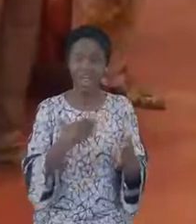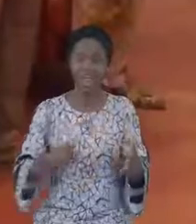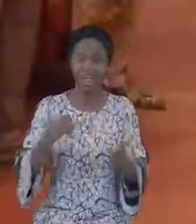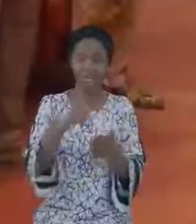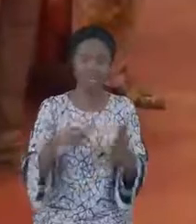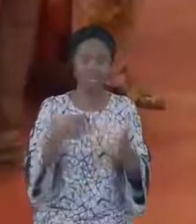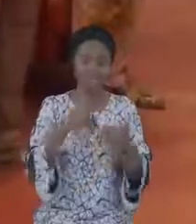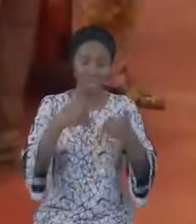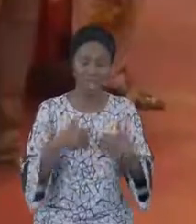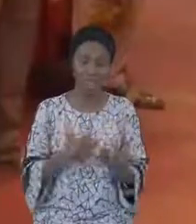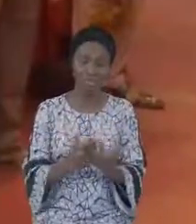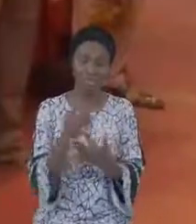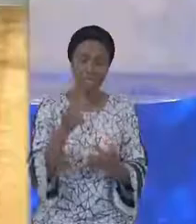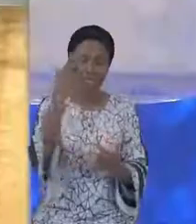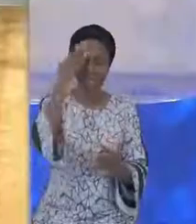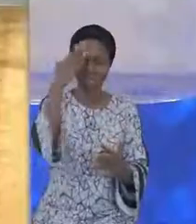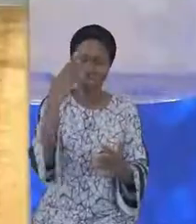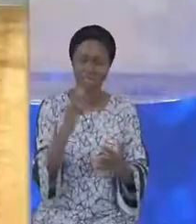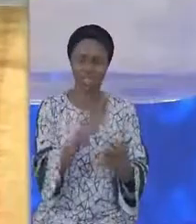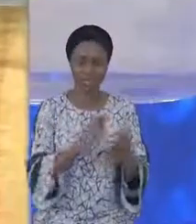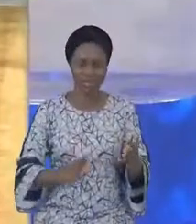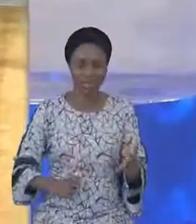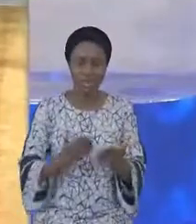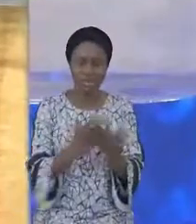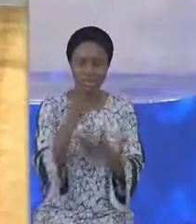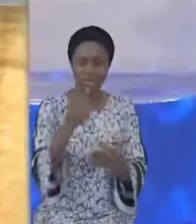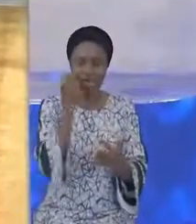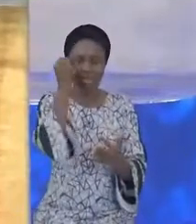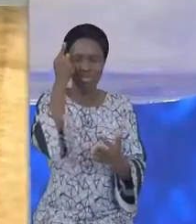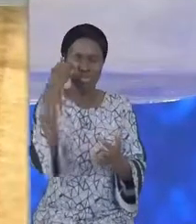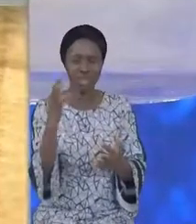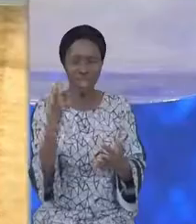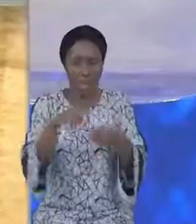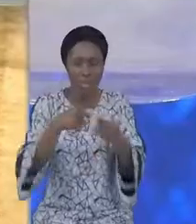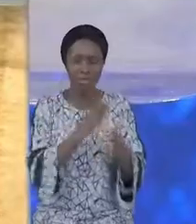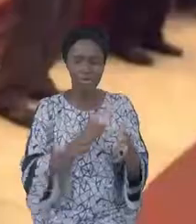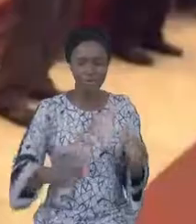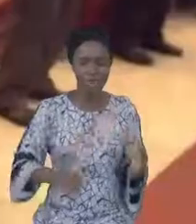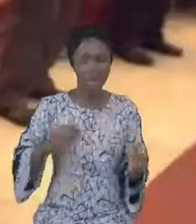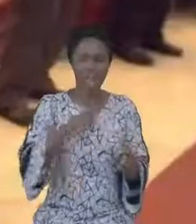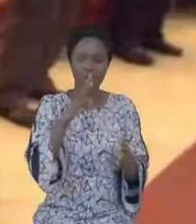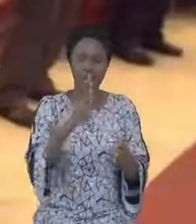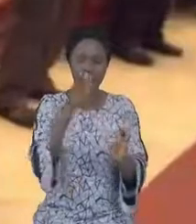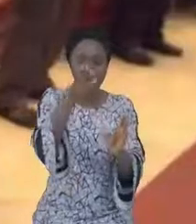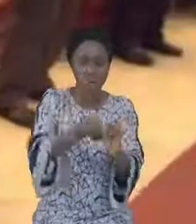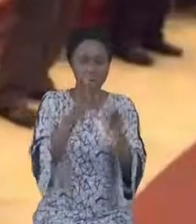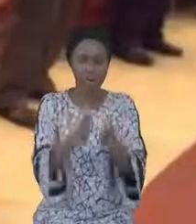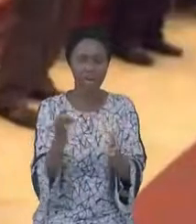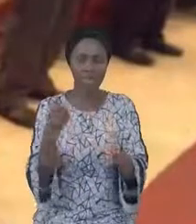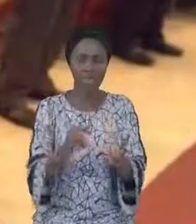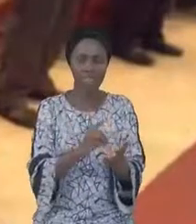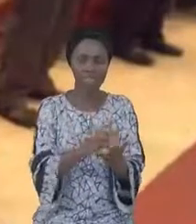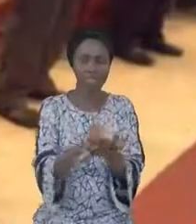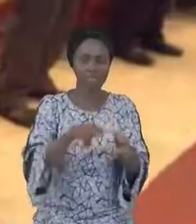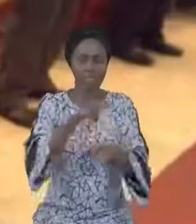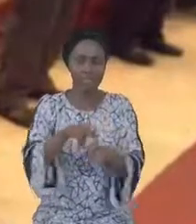au travers de la connaissance de Christ. Nous sommes participants de la nature divine. Seigneur, nous prions que